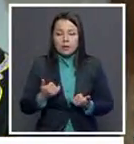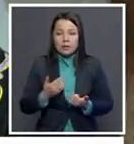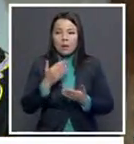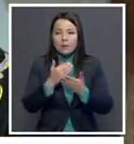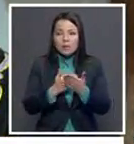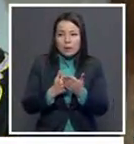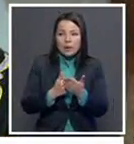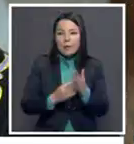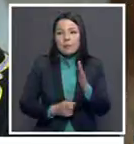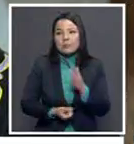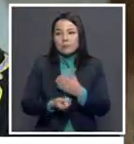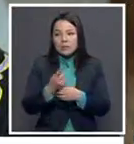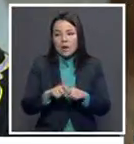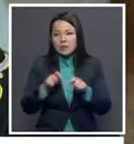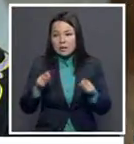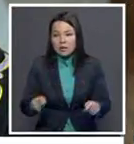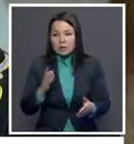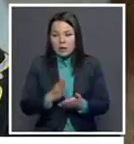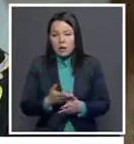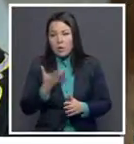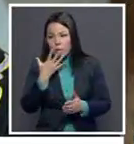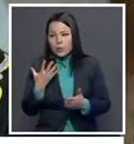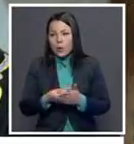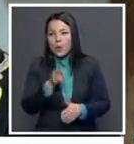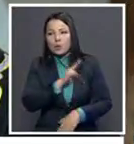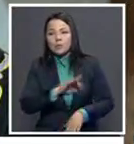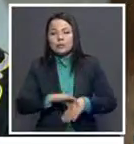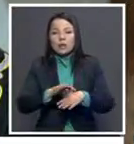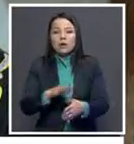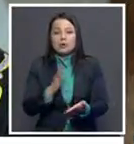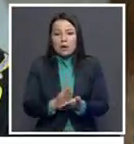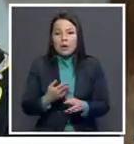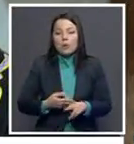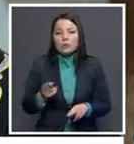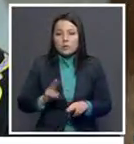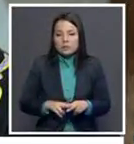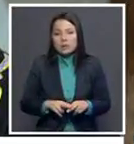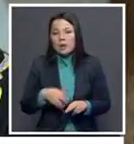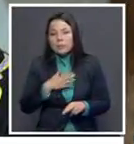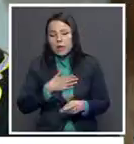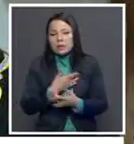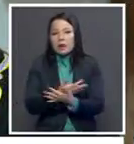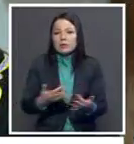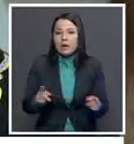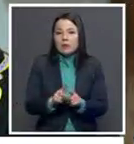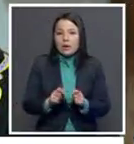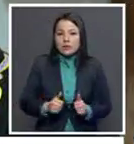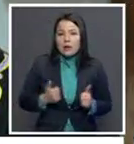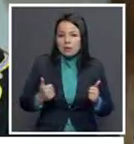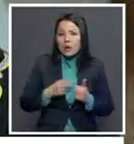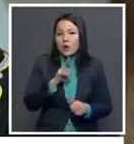бері біраз жұмыстар жасалып жатыр. Оның ішінде осы әртүрлі өтіп жатқан